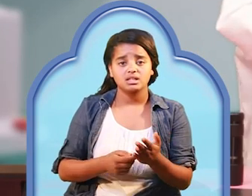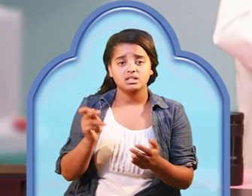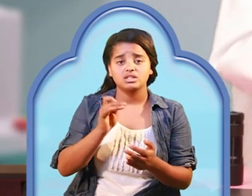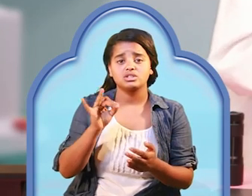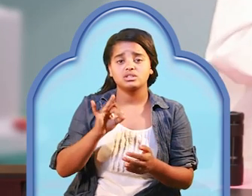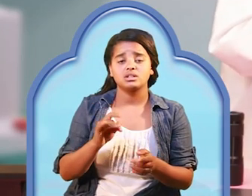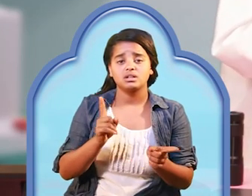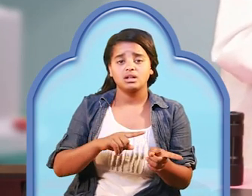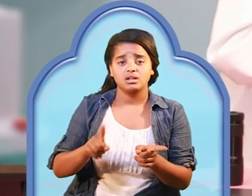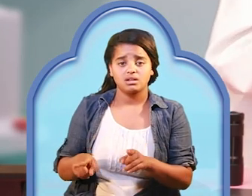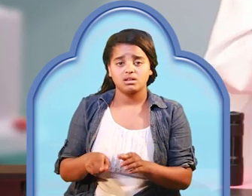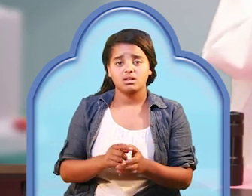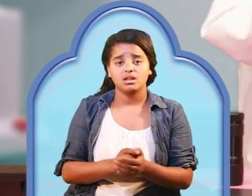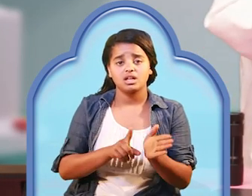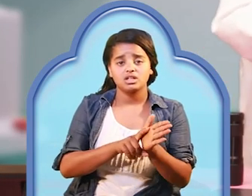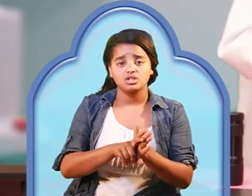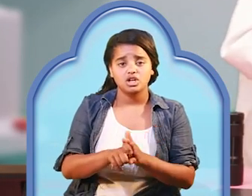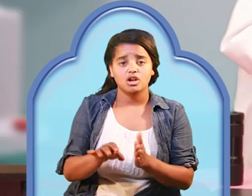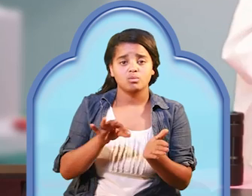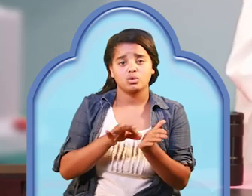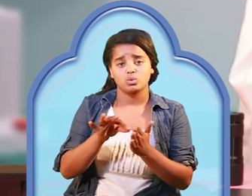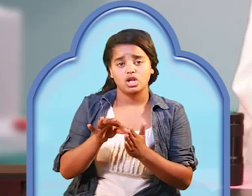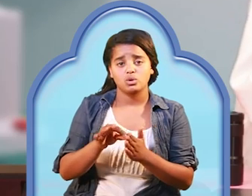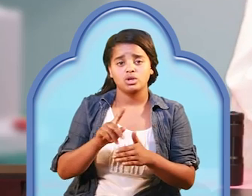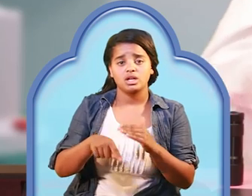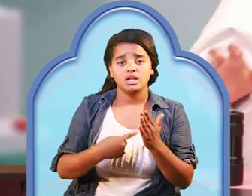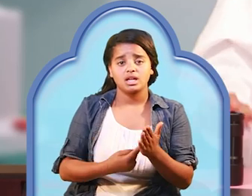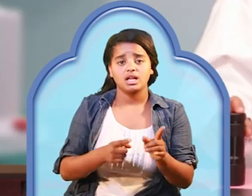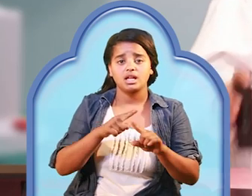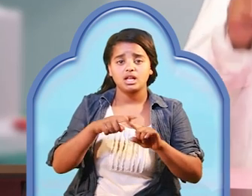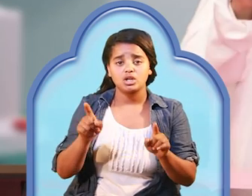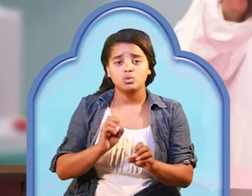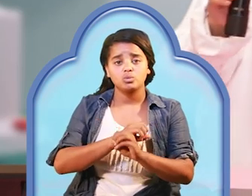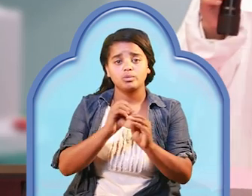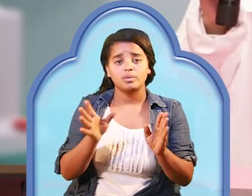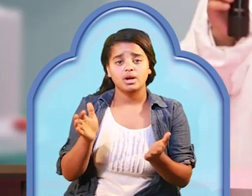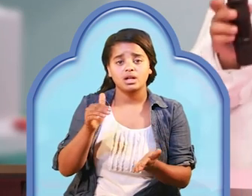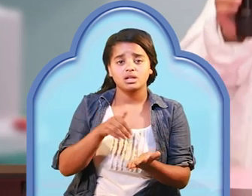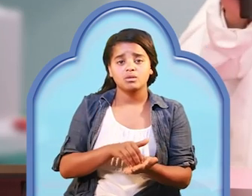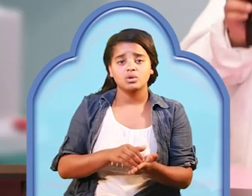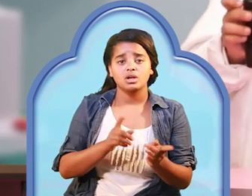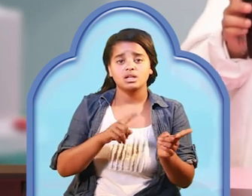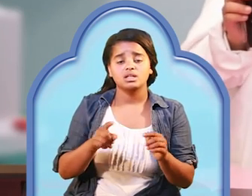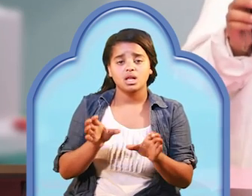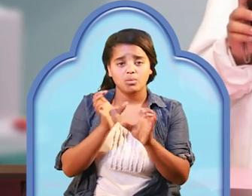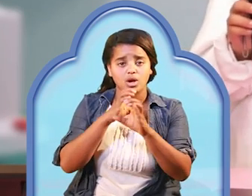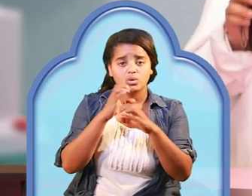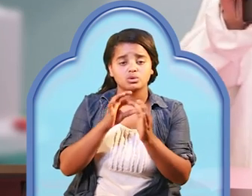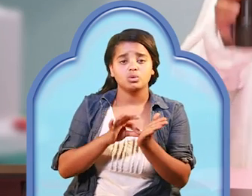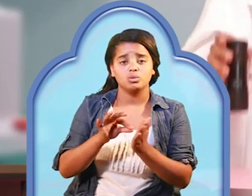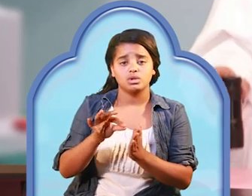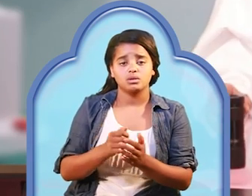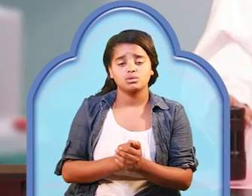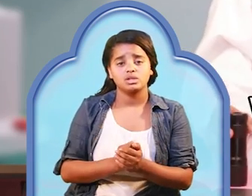ይሄንን ጄል ልክ እንደ ጀል ቁጠሩት። ይሄንን ሊዮ መብራት ደግሞ ልክ እንደ